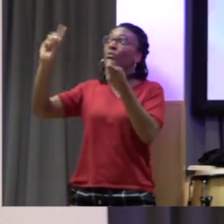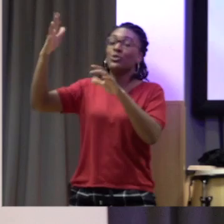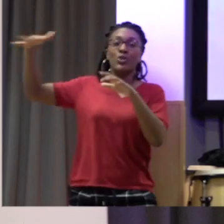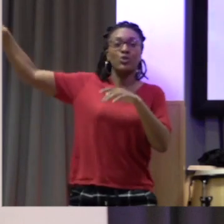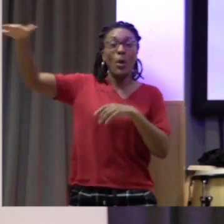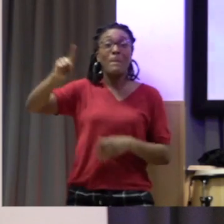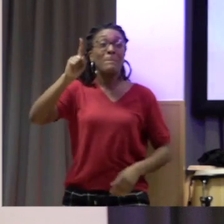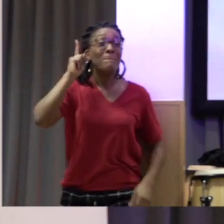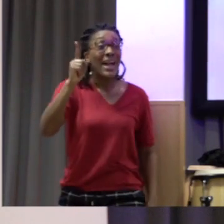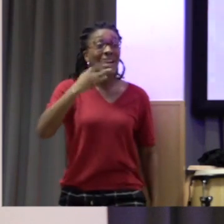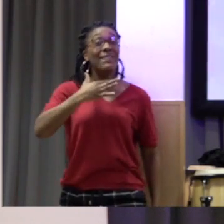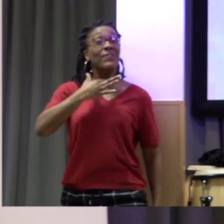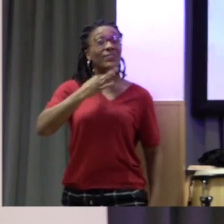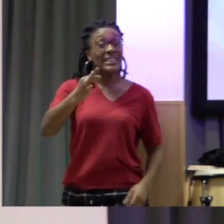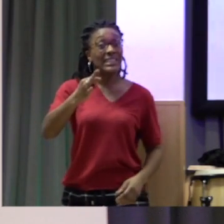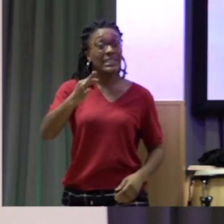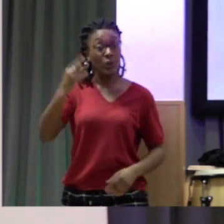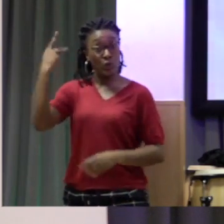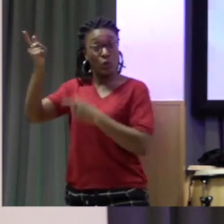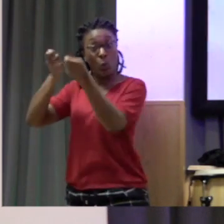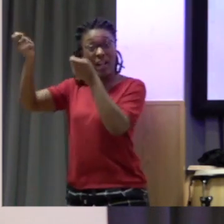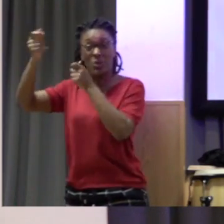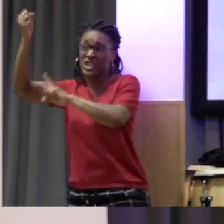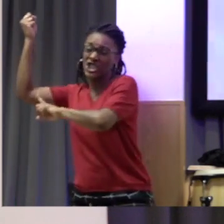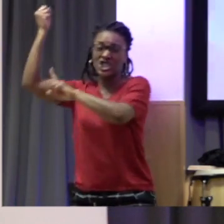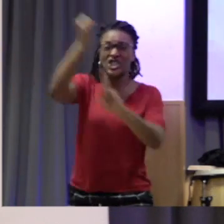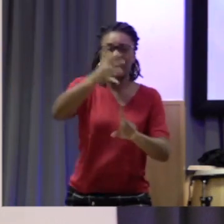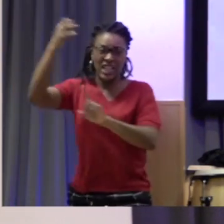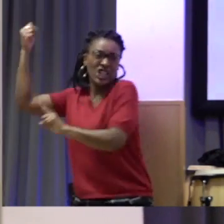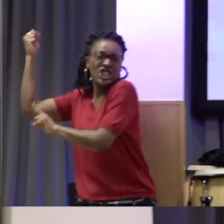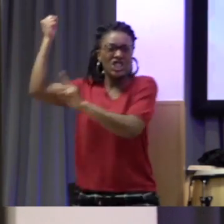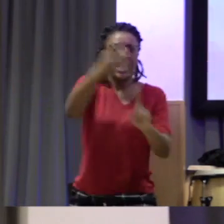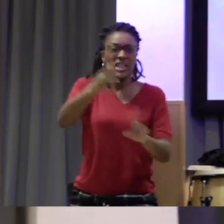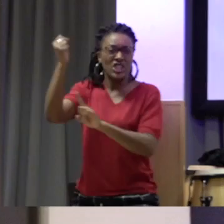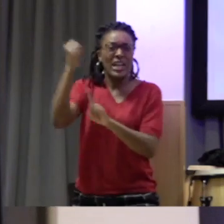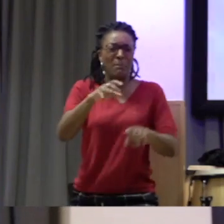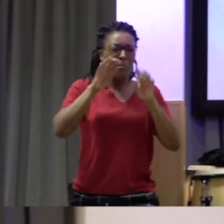seront jetés dans les ténèbres du dehors, où il y aura des pleurs et des grincements de dents.